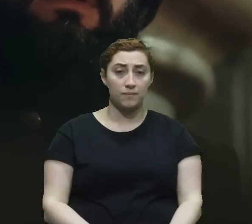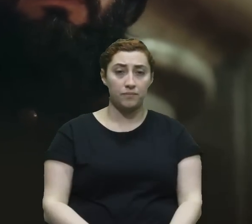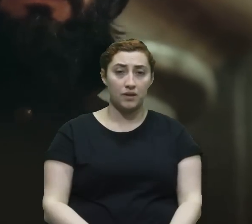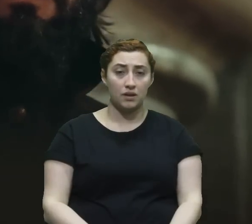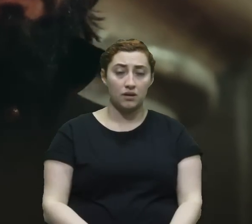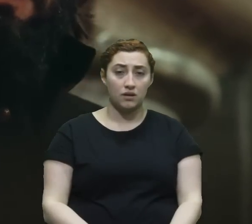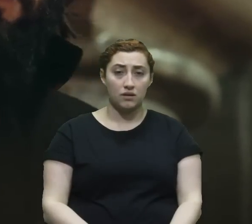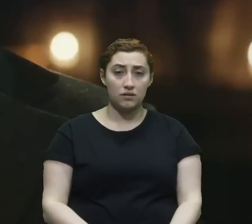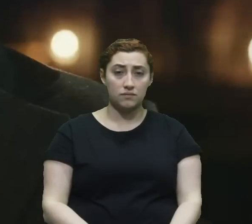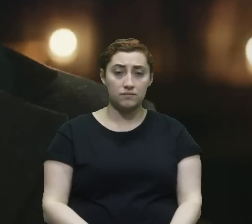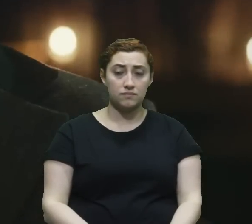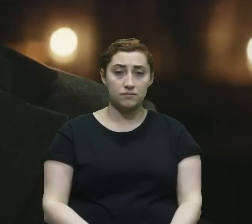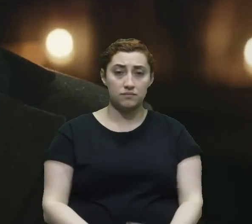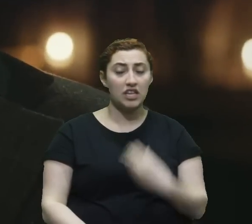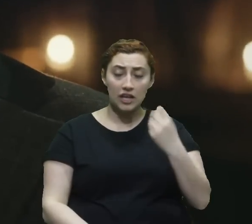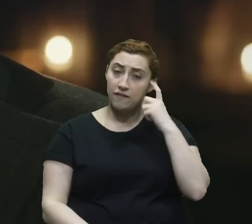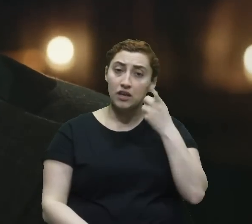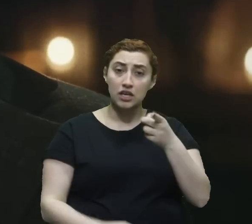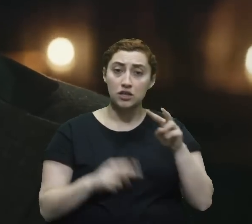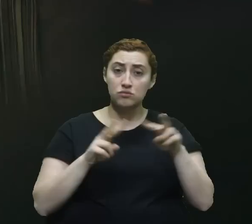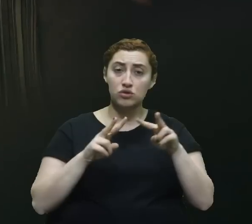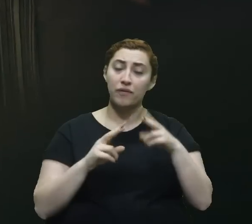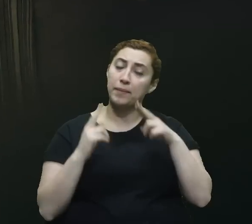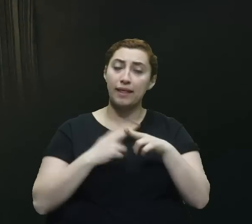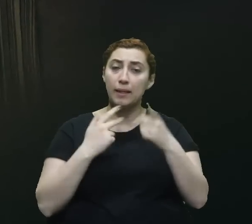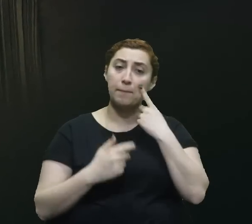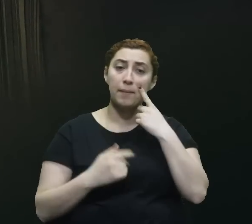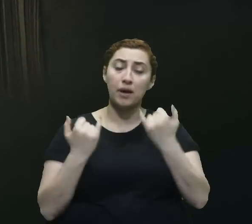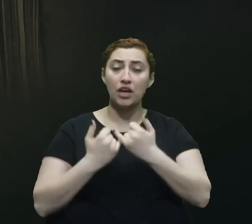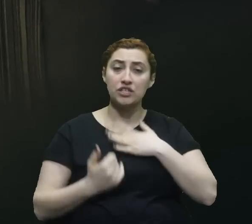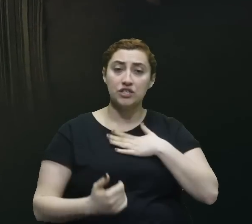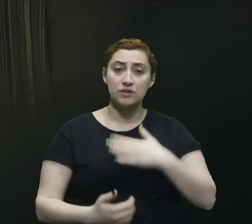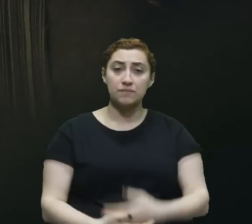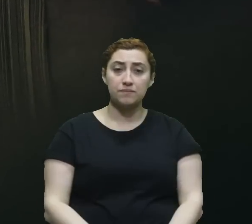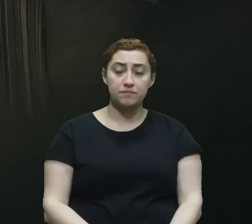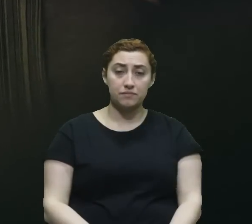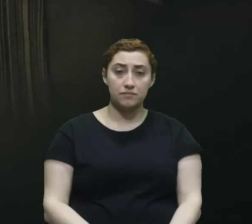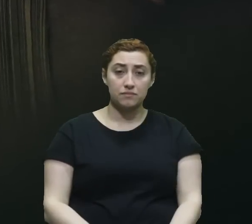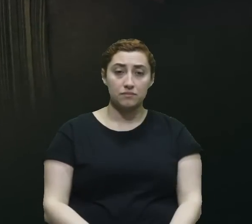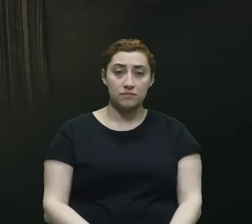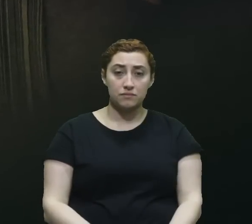ayakta. İyi fikir Mustafa'm. Deneyelim kardeşim.